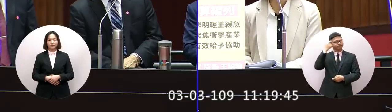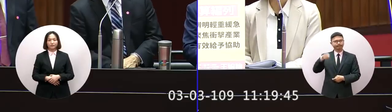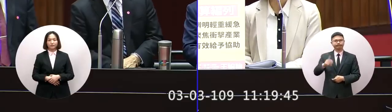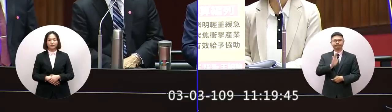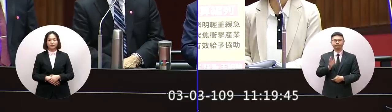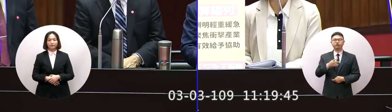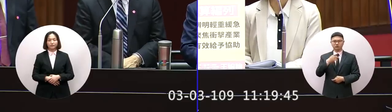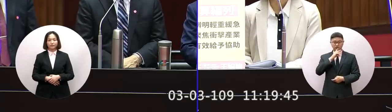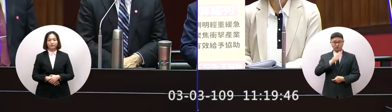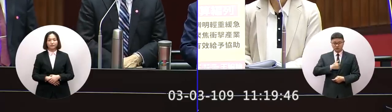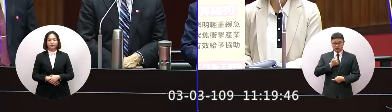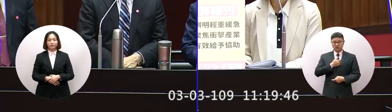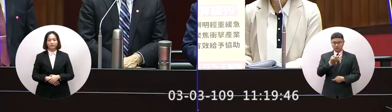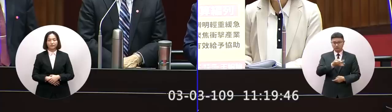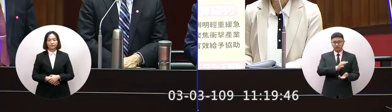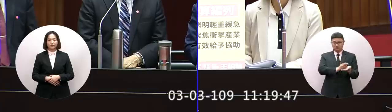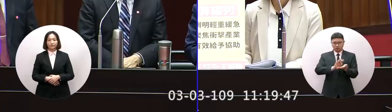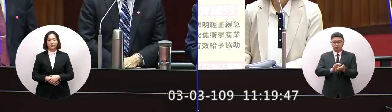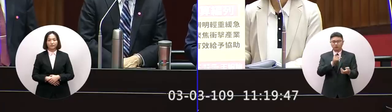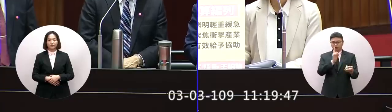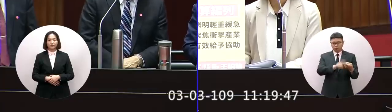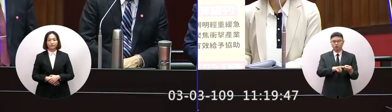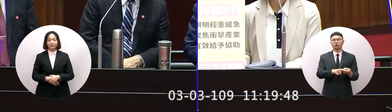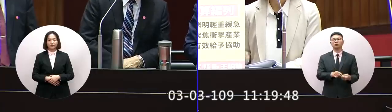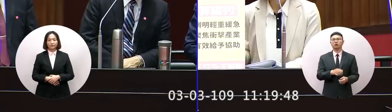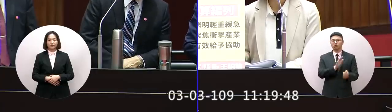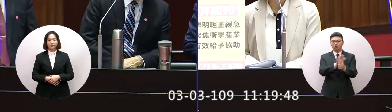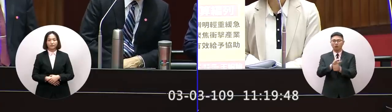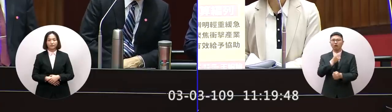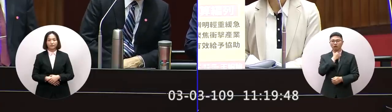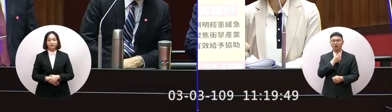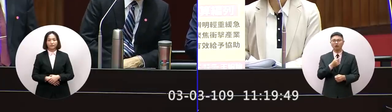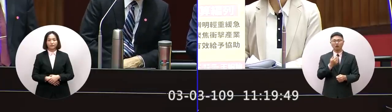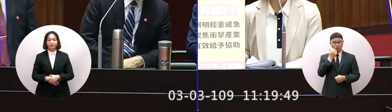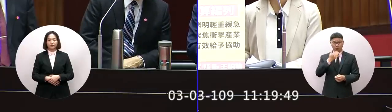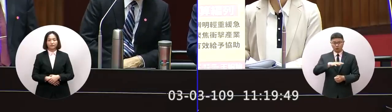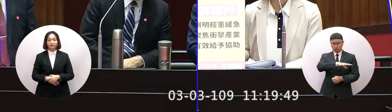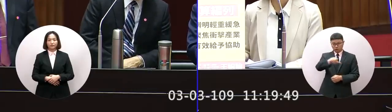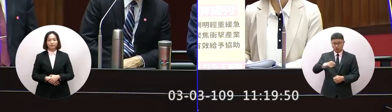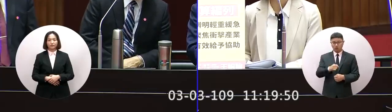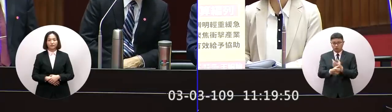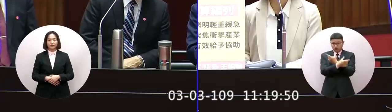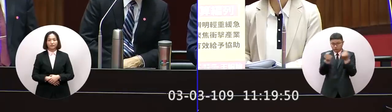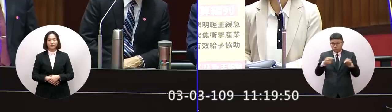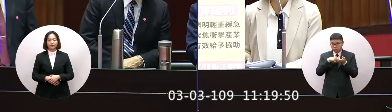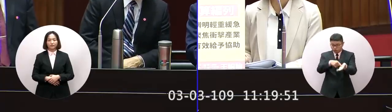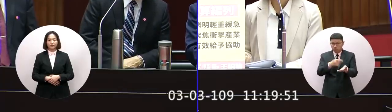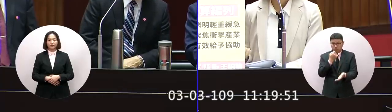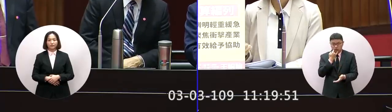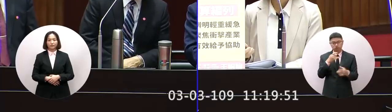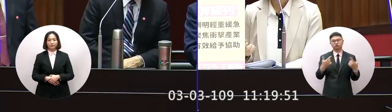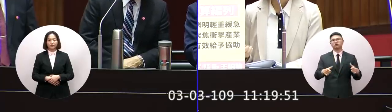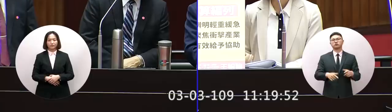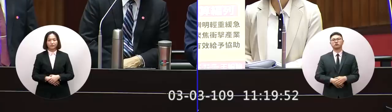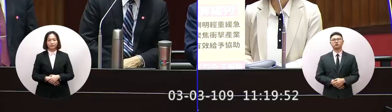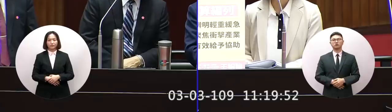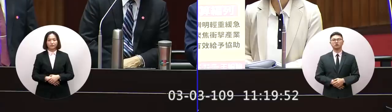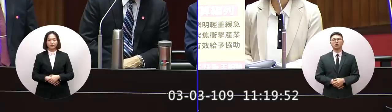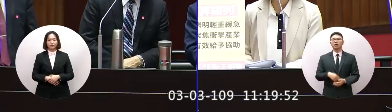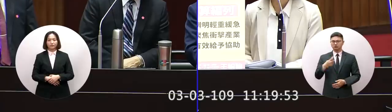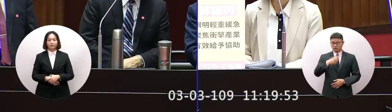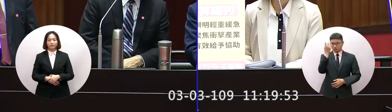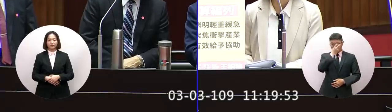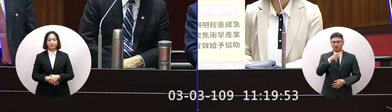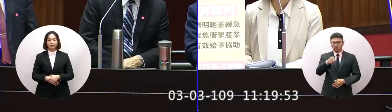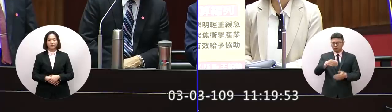正需要帮助的这些产业上面。所以我们认为可能不能全部的都一视同仁的说所有的人都可以申请，而是必须要去检视他